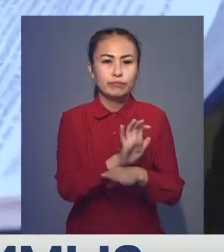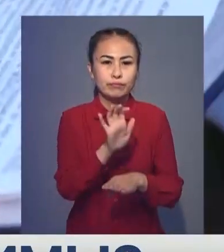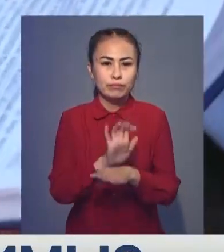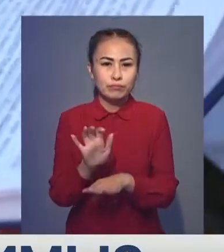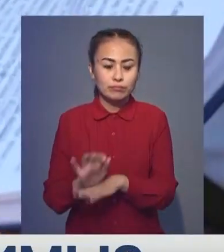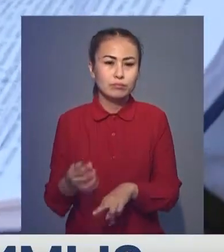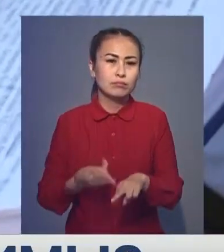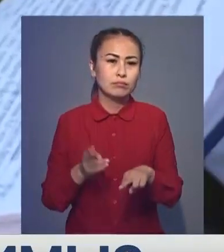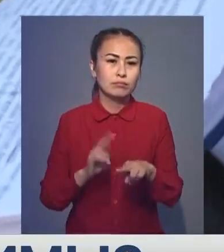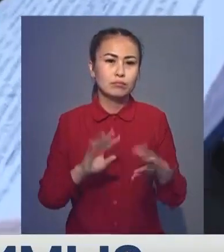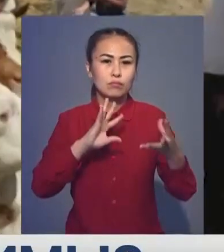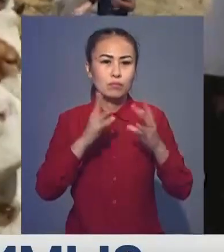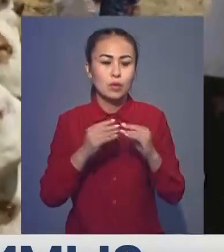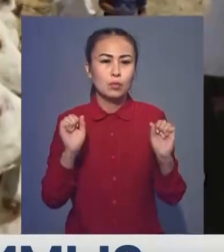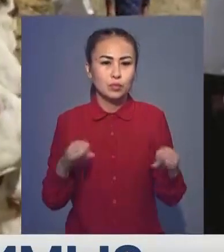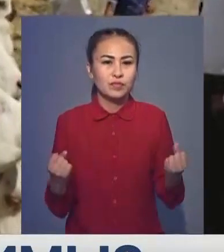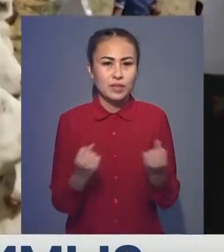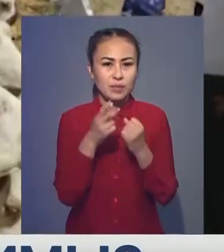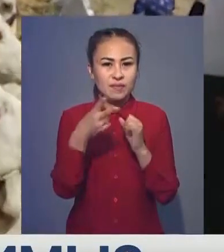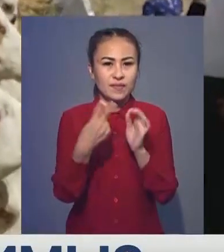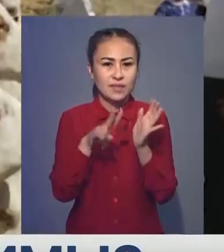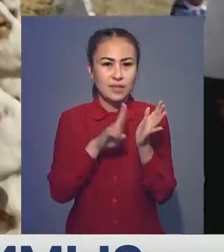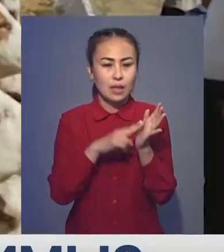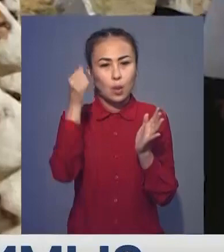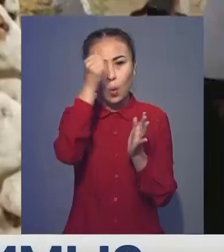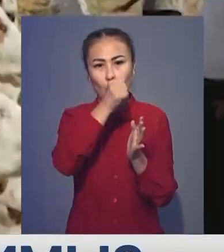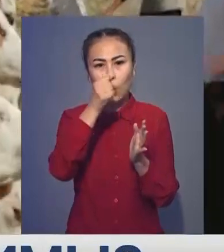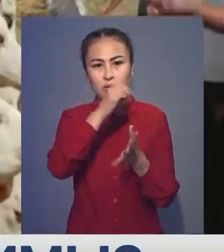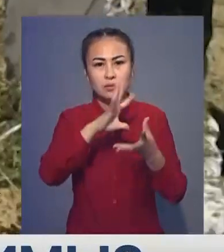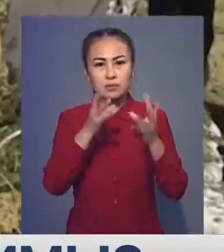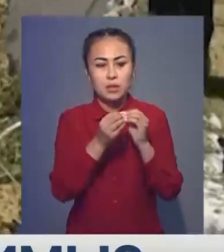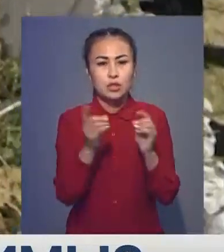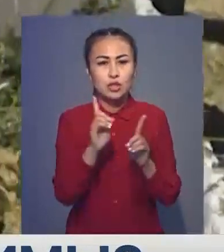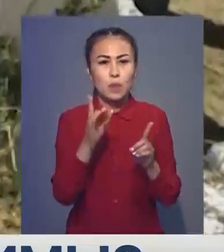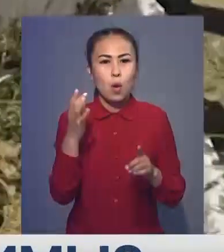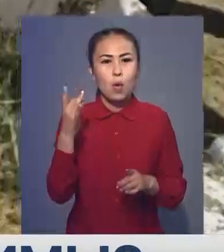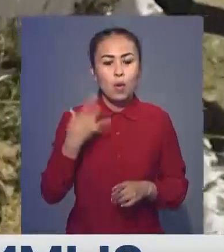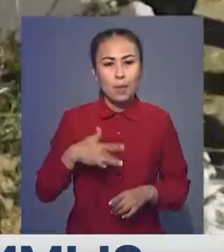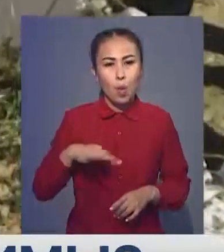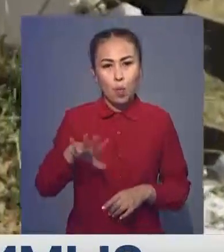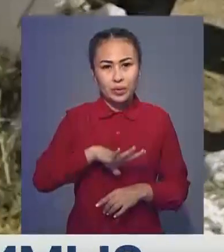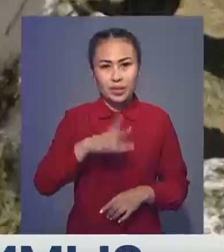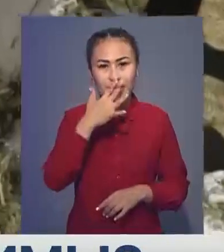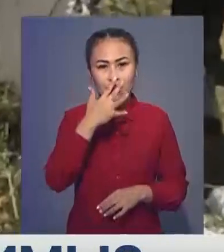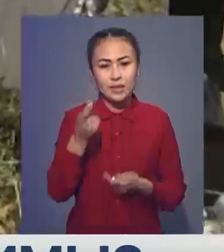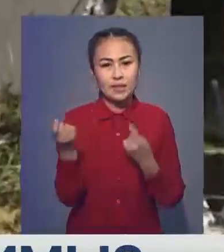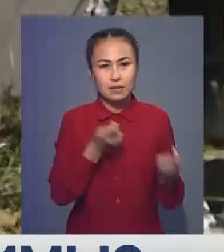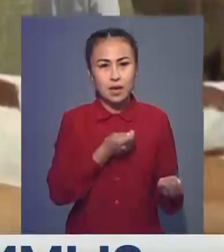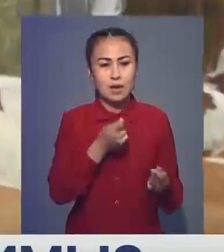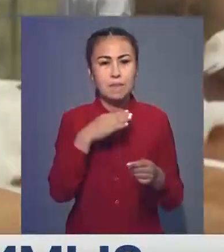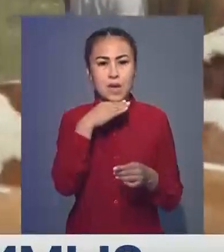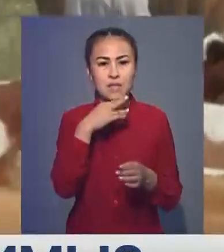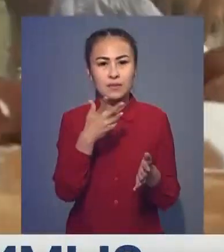арттырып, экспорт әлеуетін көтеруге мүмкіндік береді. 2027 жылға дейін Жамбыл облысына шетелден етті